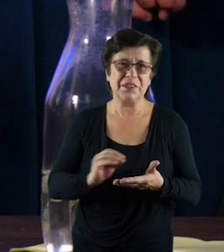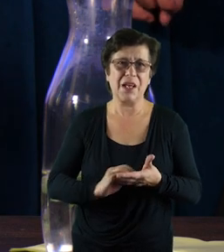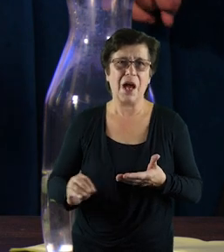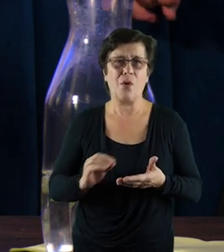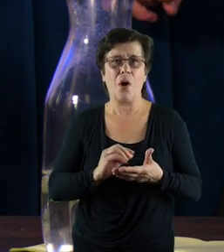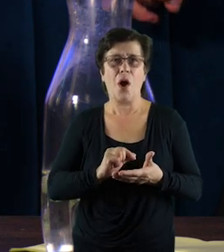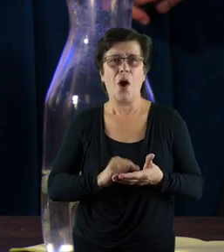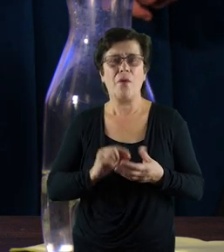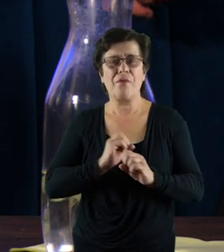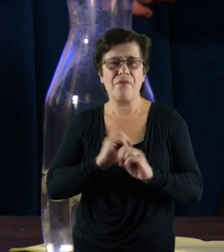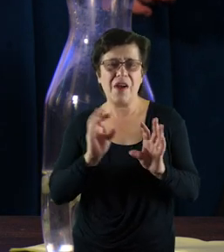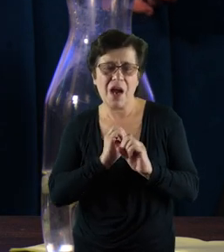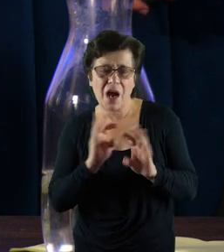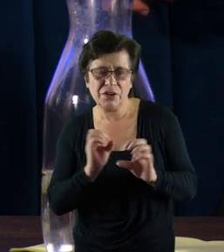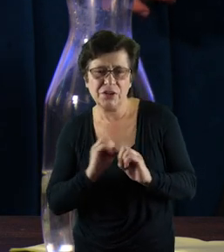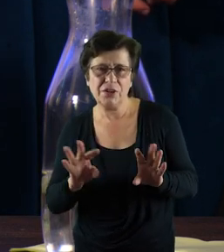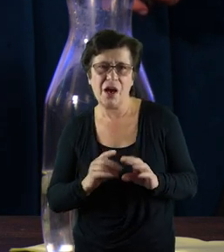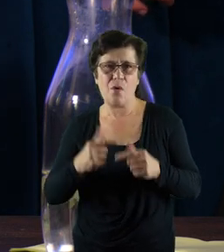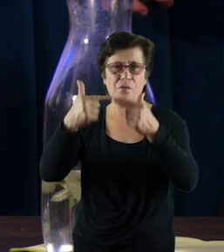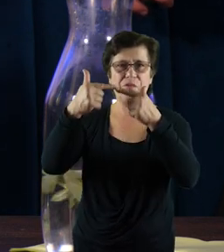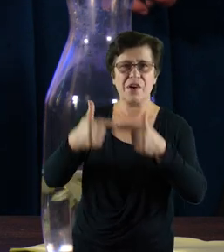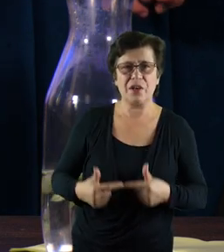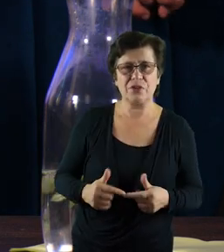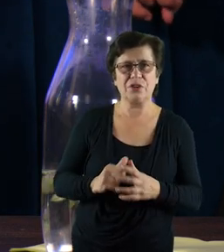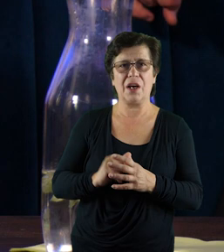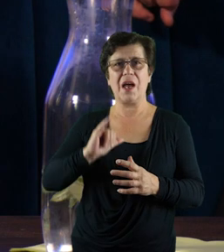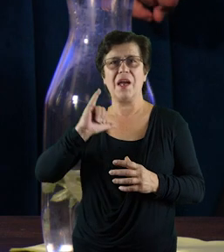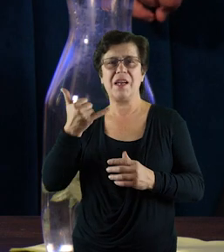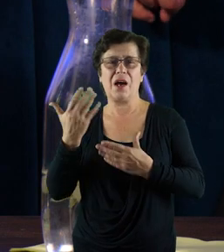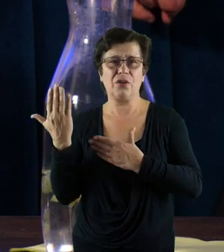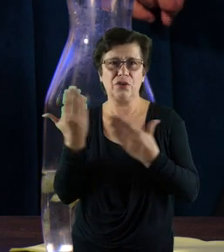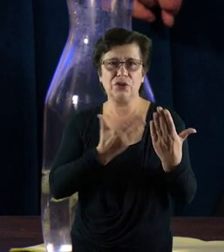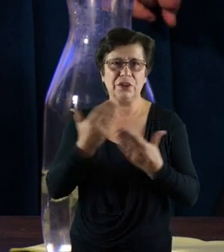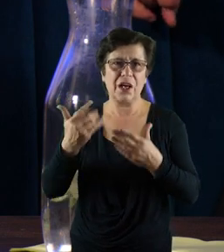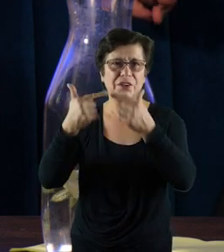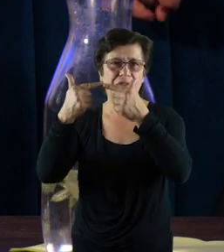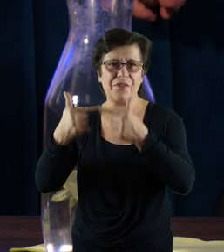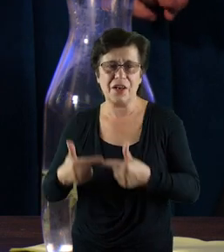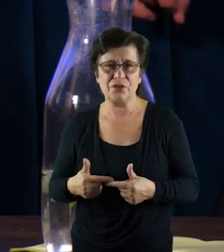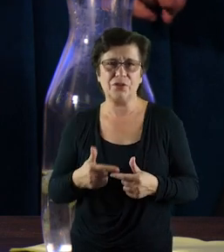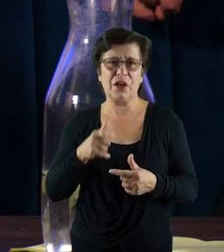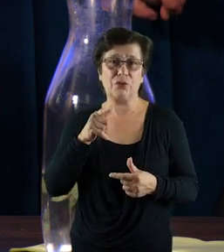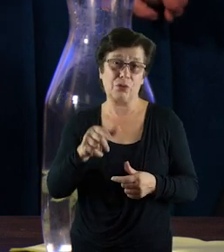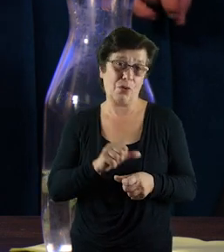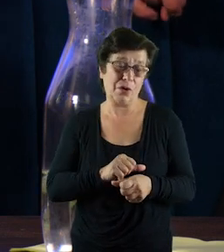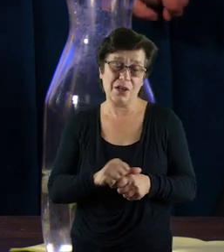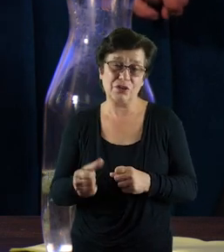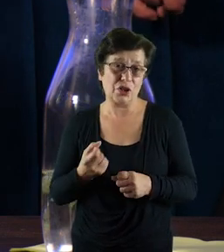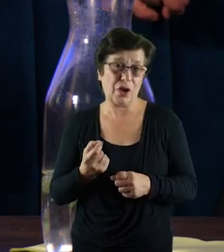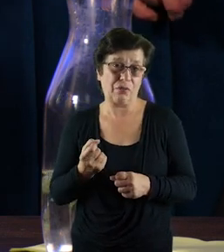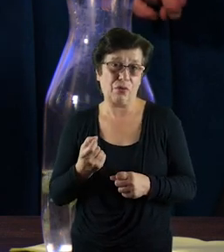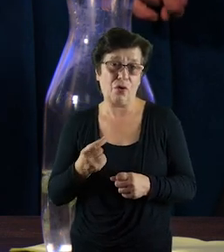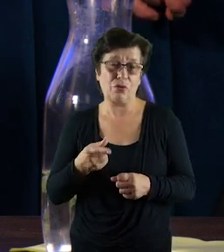swoje wiersze, objaśniał, jak tworzy rymy, objaśniał, jak je czytać formalnie. To jest w ogóle rzadkość, wielka rzadkość